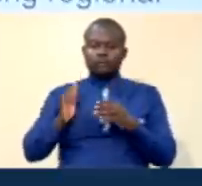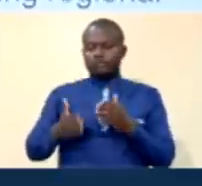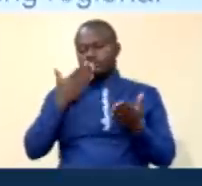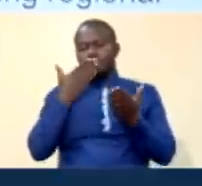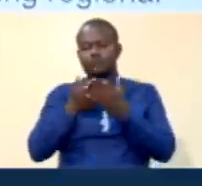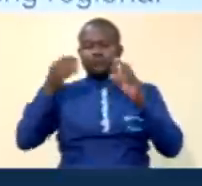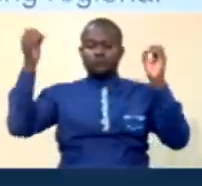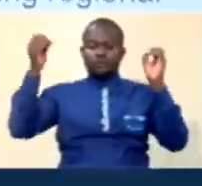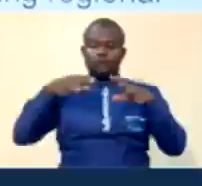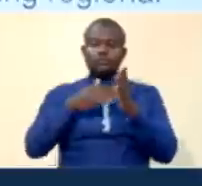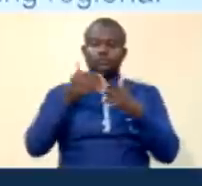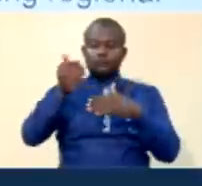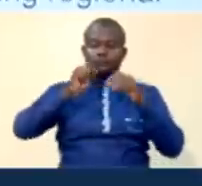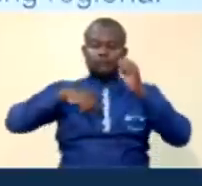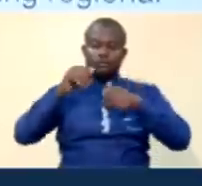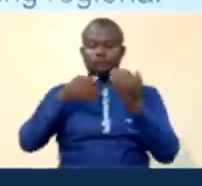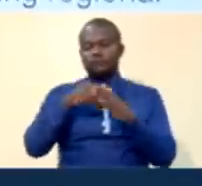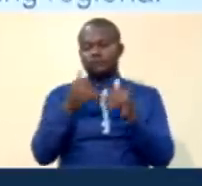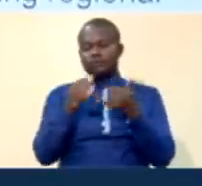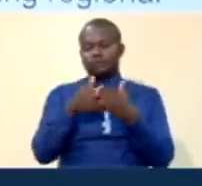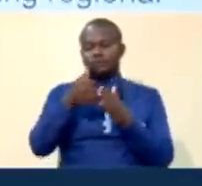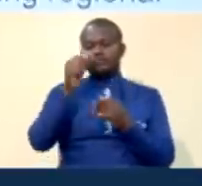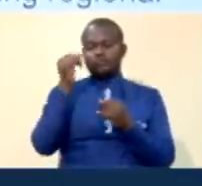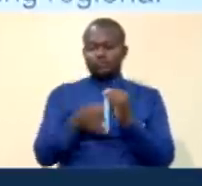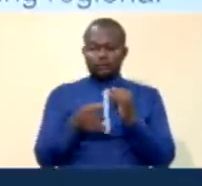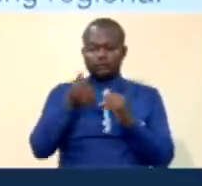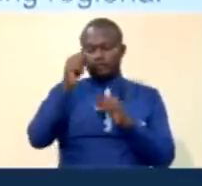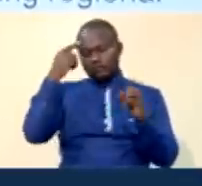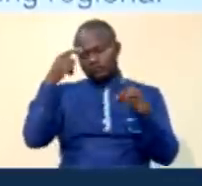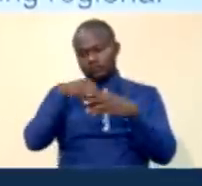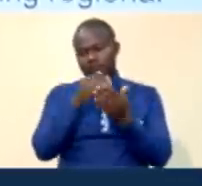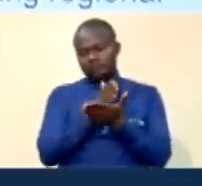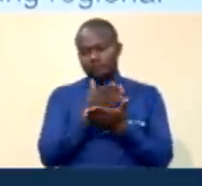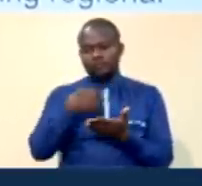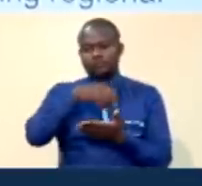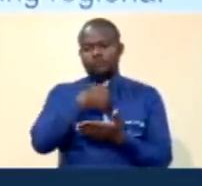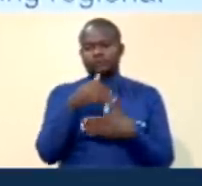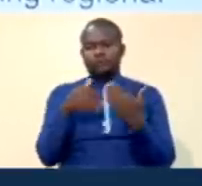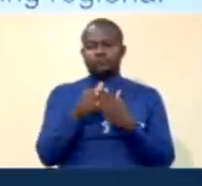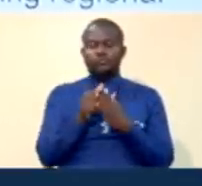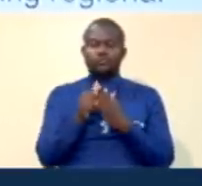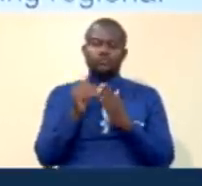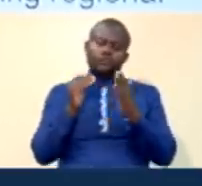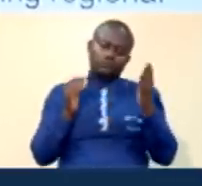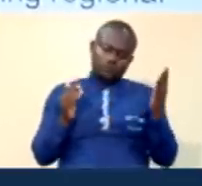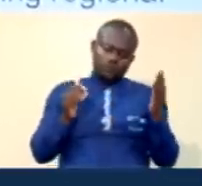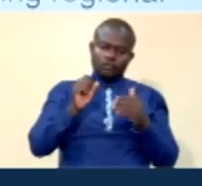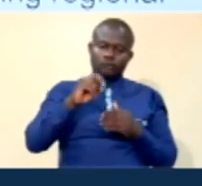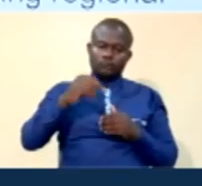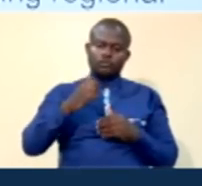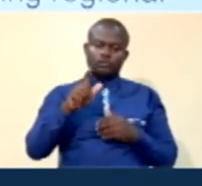n'i Kigali ndetse n'iryo rushanwa tukatwakira umukino waryo wa nyuma. Niyo ntego mu by'ukuri dufite kwitwara neza kwikarifiya muri